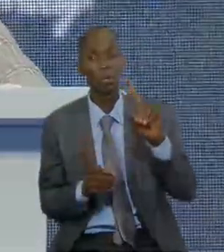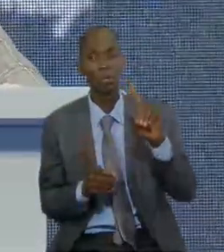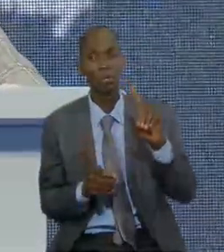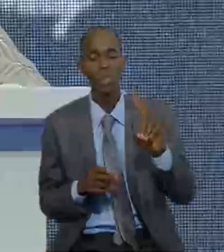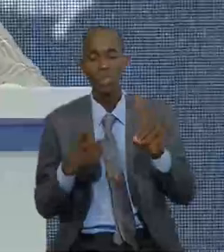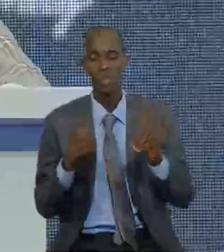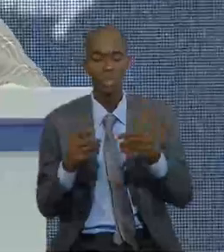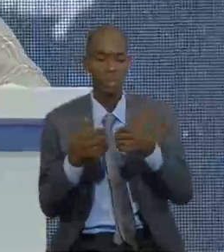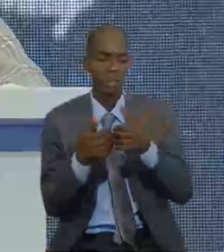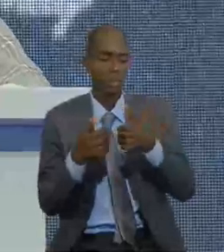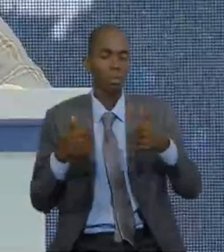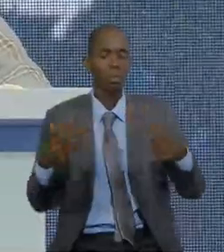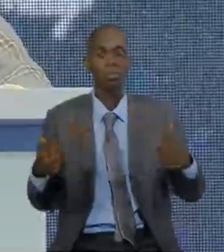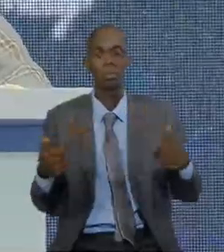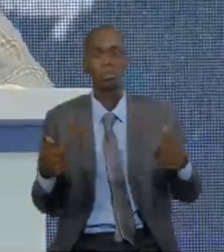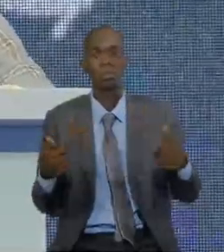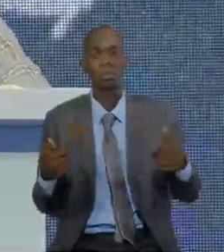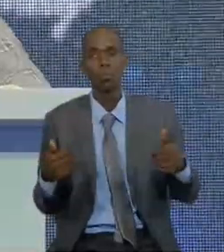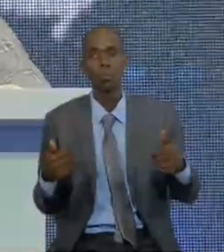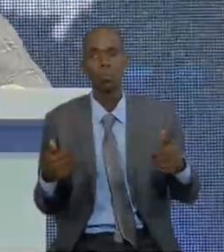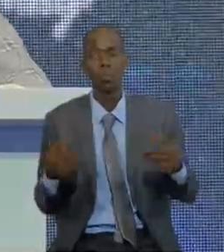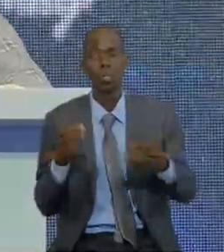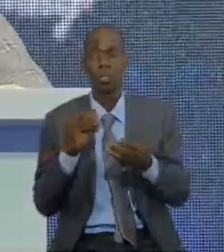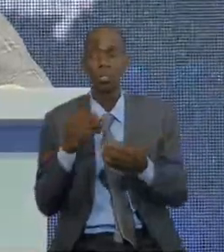premièrement la séparation